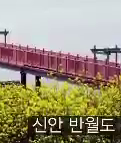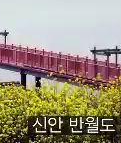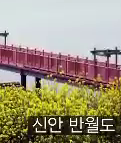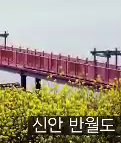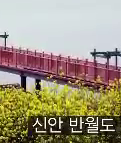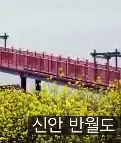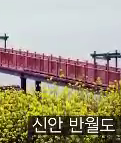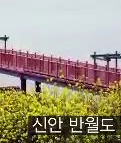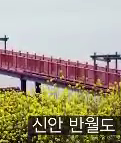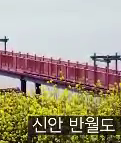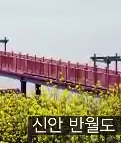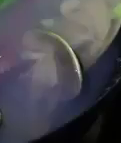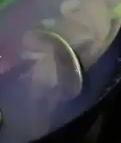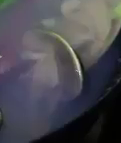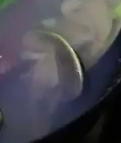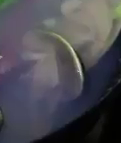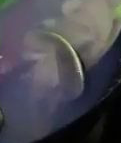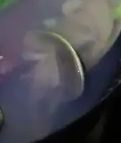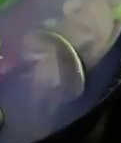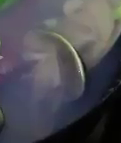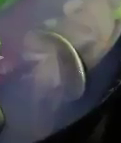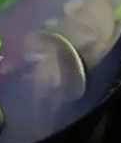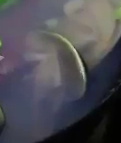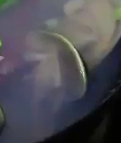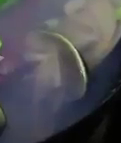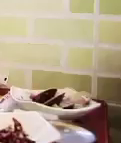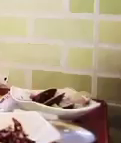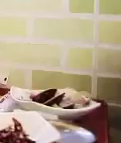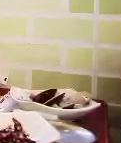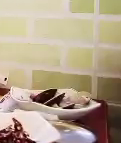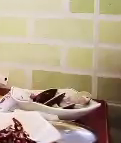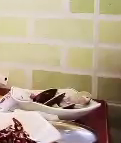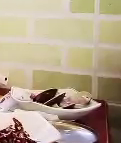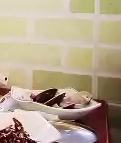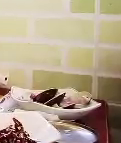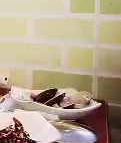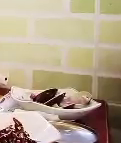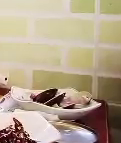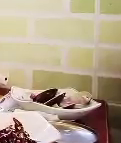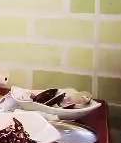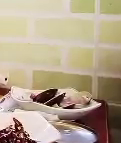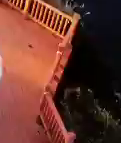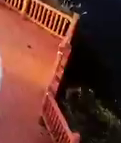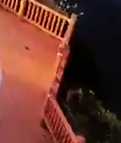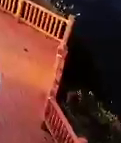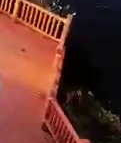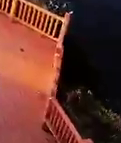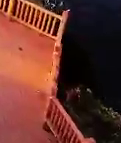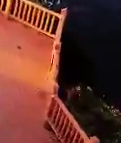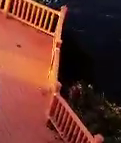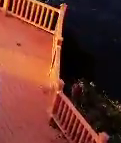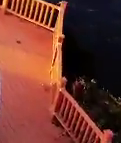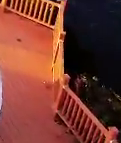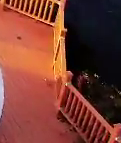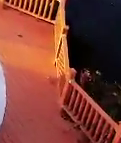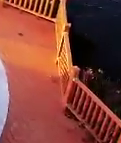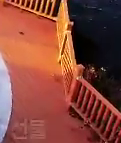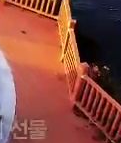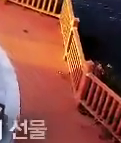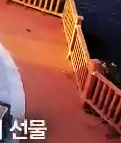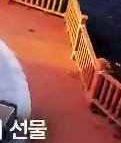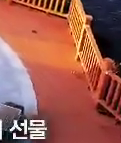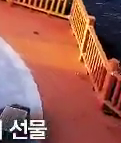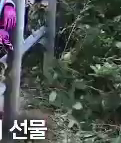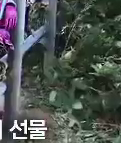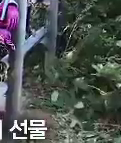섬에서만 만날 수 있는 풍광, 전남의 섬에서만 맛볼 수 있는 밥상, 전남의 섬에서만 들을 수